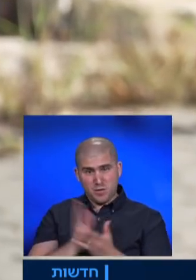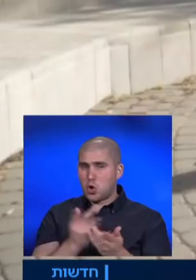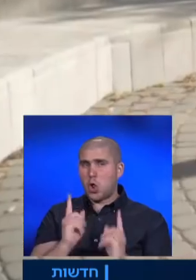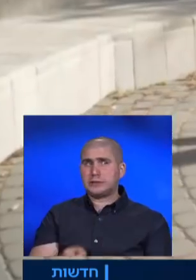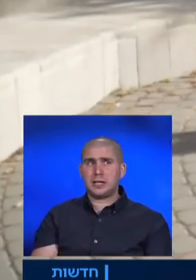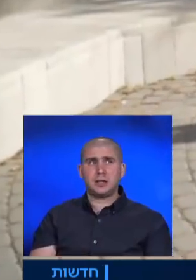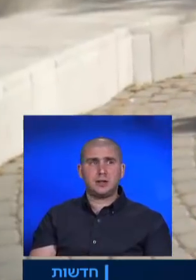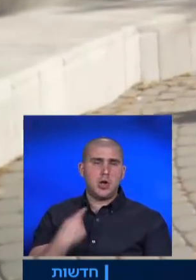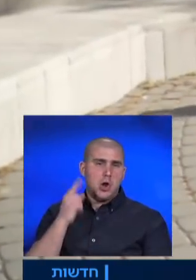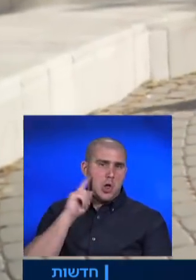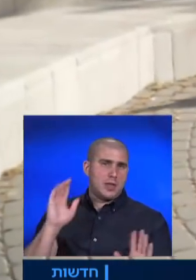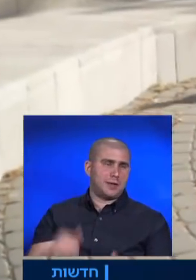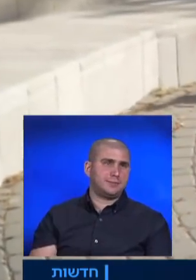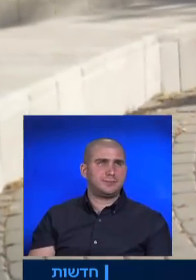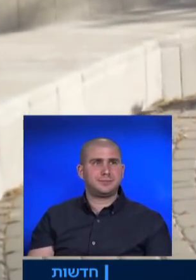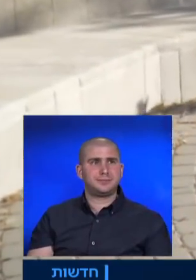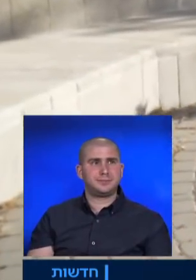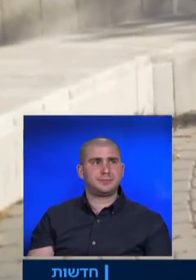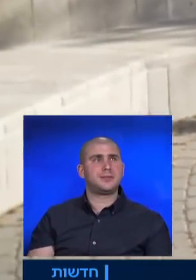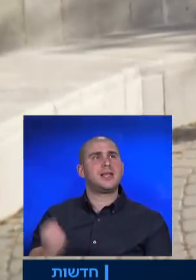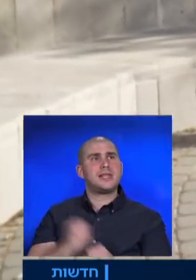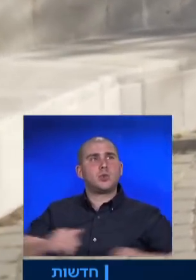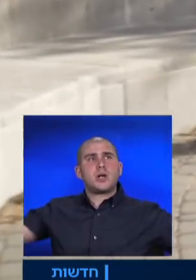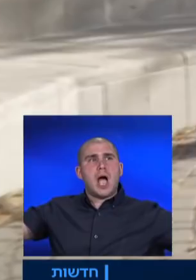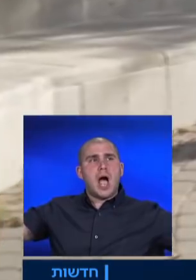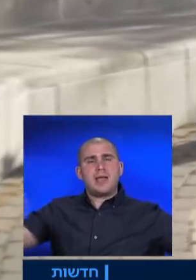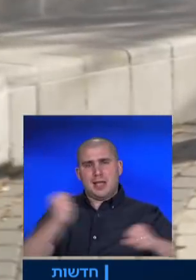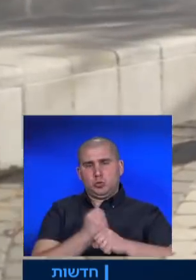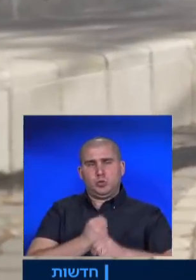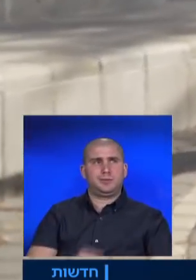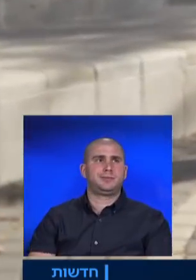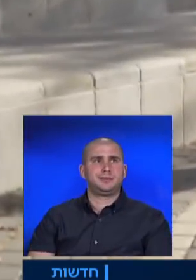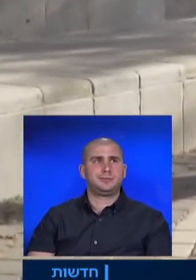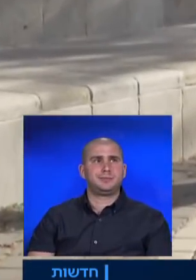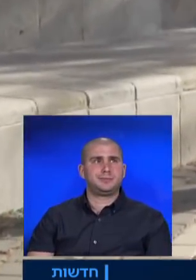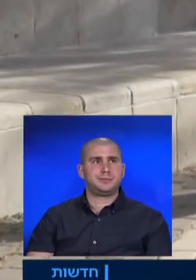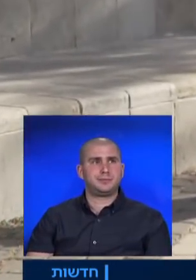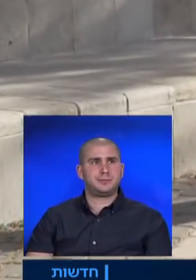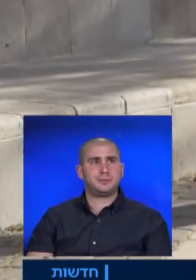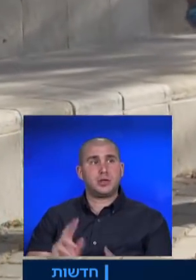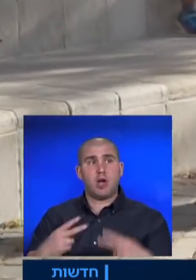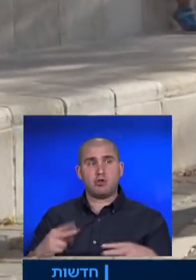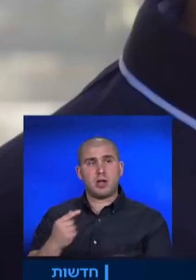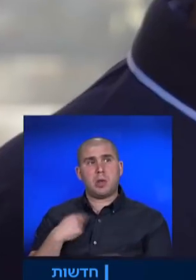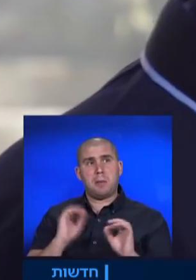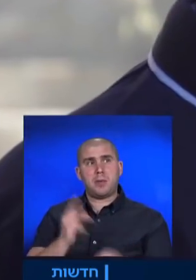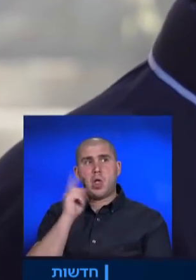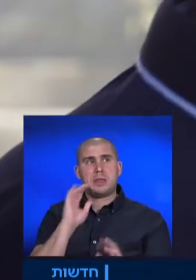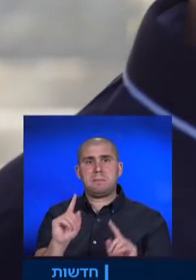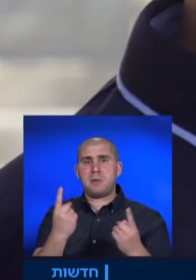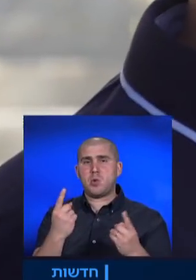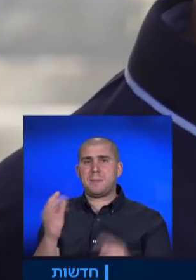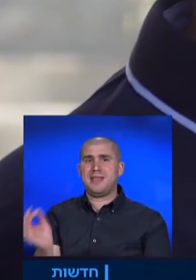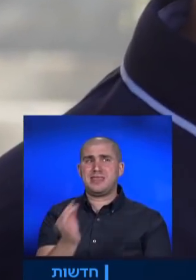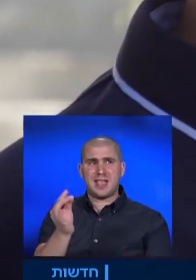יודעת. ככה, תעשו ככה. אווירון. יש את החשש שאנחנו באמת לא יודעים מה קורה עם הנגיף, אם הם מדביקים,